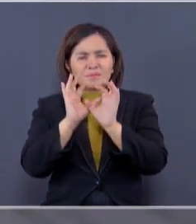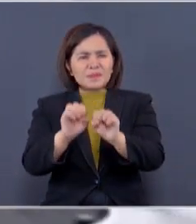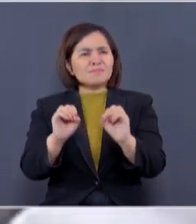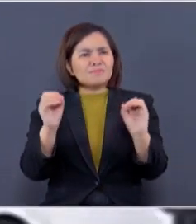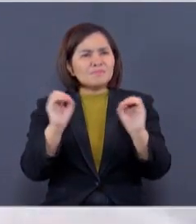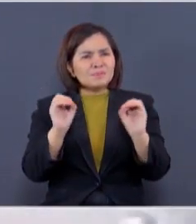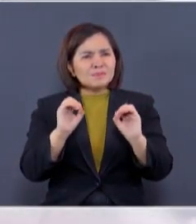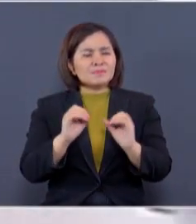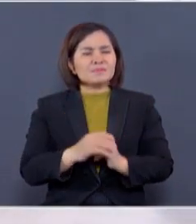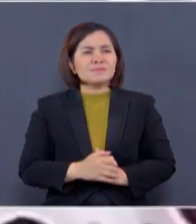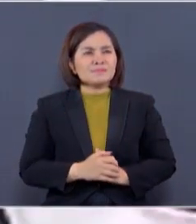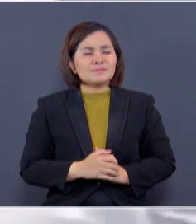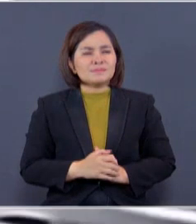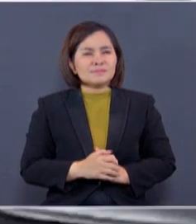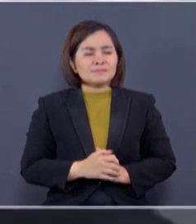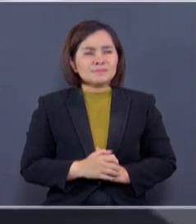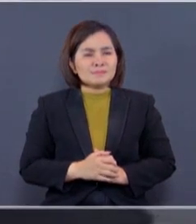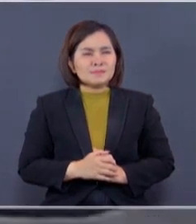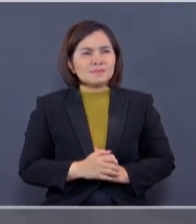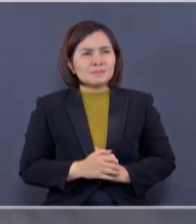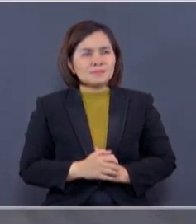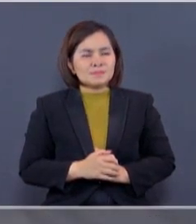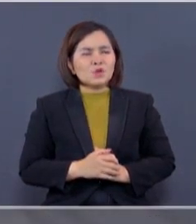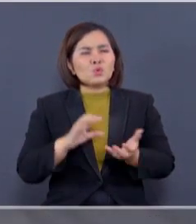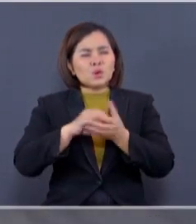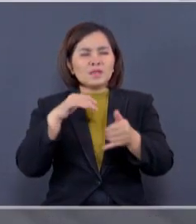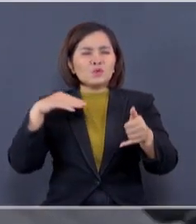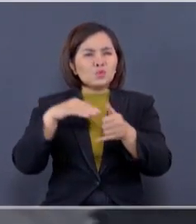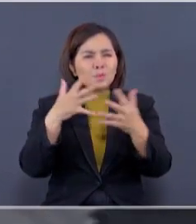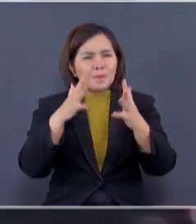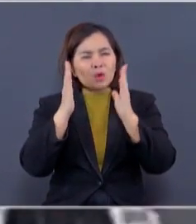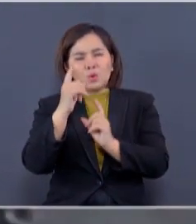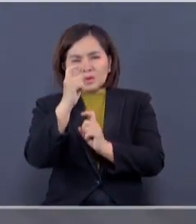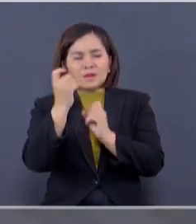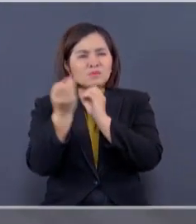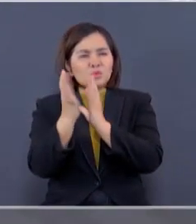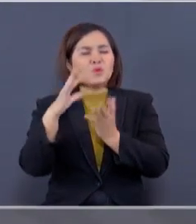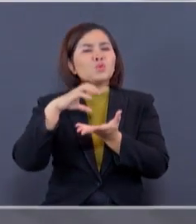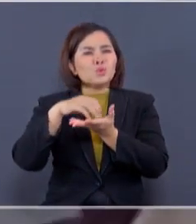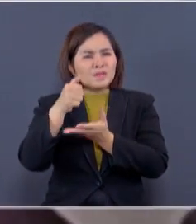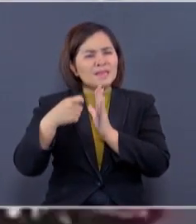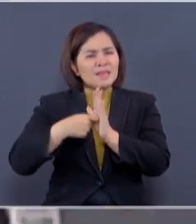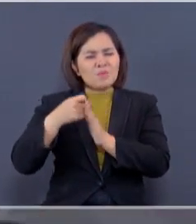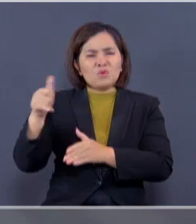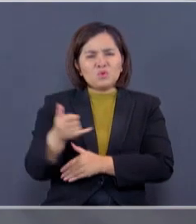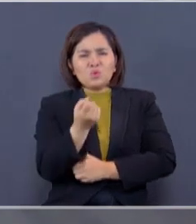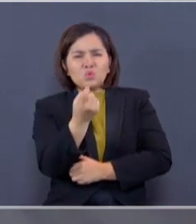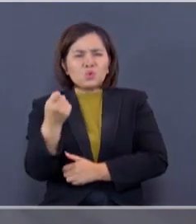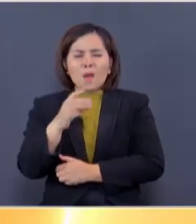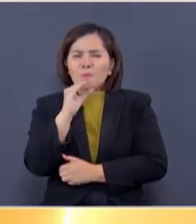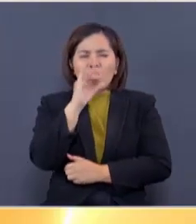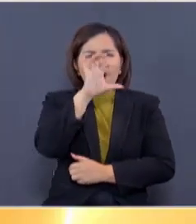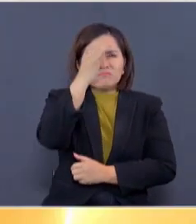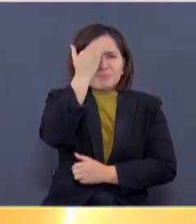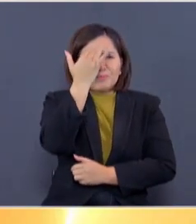คร้อยล้านไปดำเนินคดีนะคะเคราะห์ดีที่ไม่ได้มีอุบัติเหตุหรือว่ามีใครเป็นอันตรายส่วนว่าทำไมต้องไปยืนตรงนั้นน่ะเกิดอะ